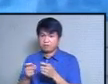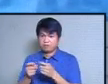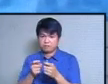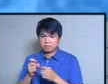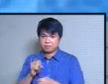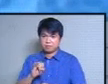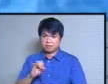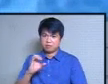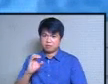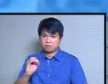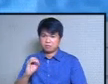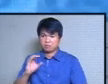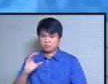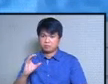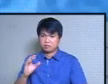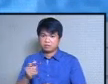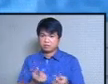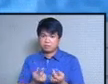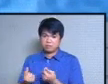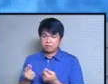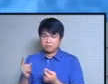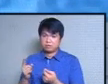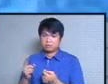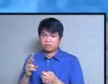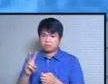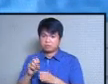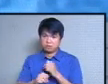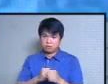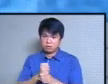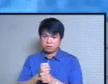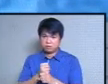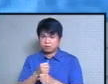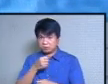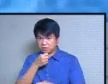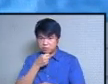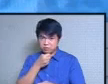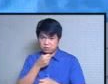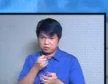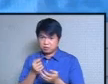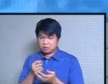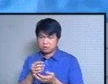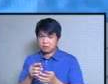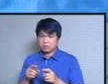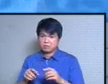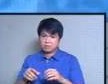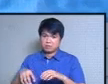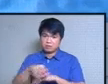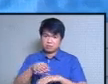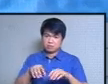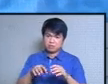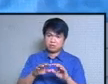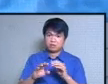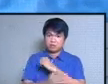or IOC. Ginagawa ang SEA Games kada 2 taon. Yung hosting ng SEA Games pinaiikot sa mga member countries. Pero maaari naman tumanggi